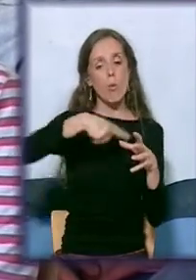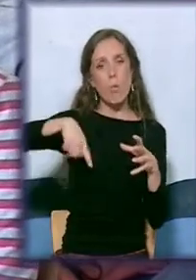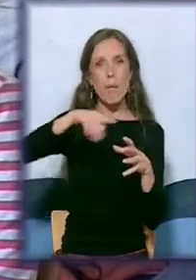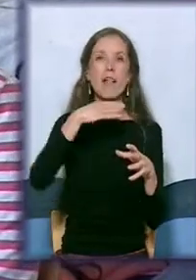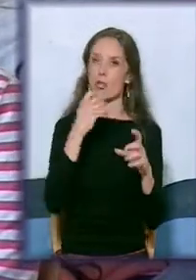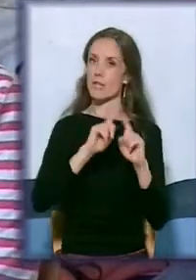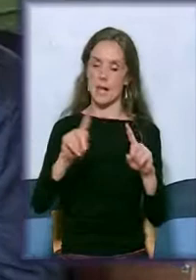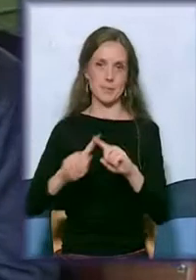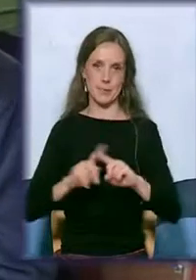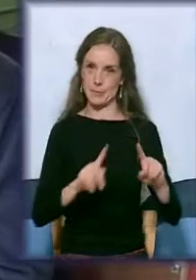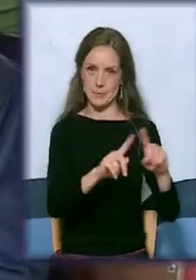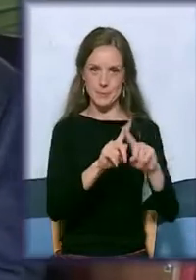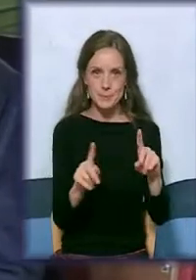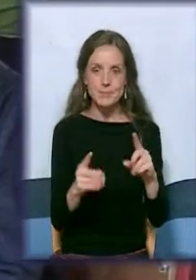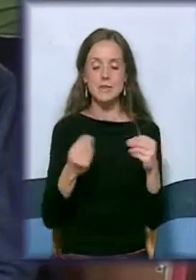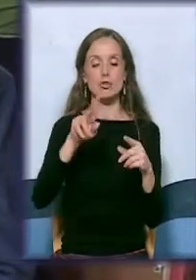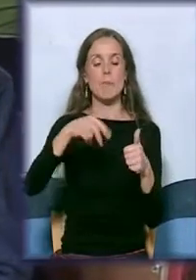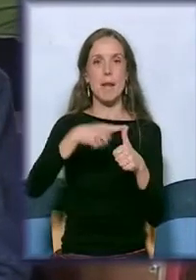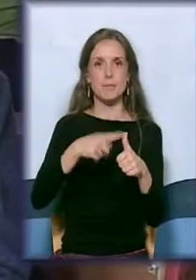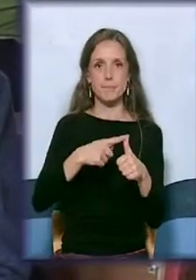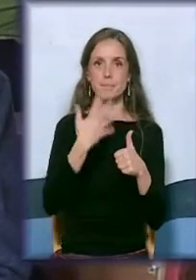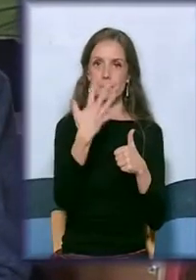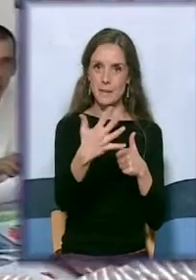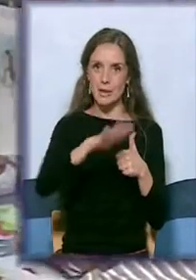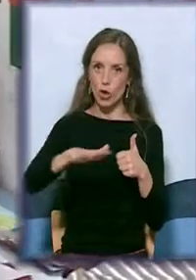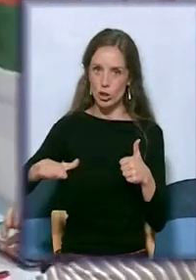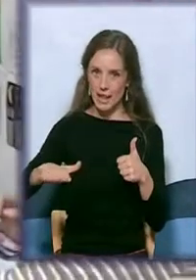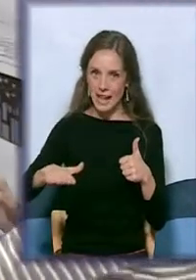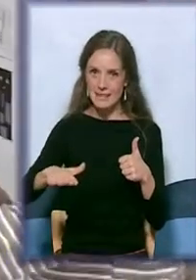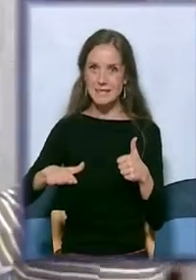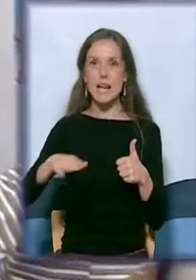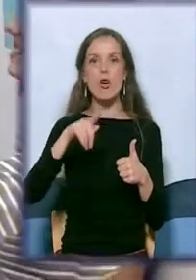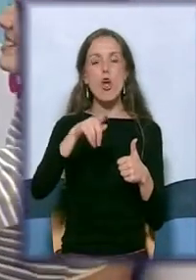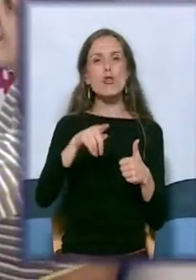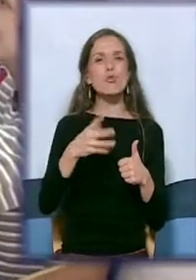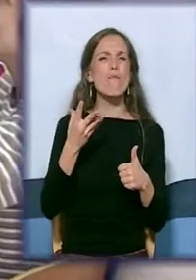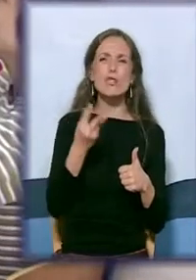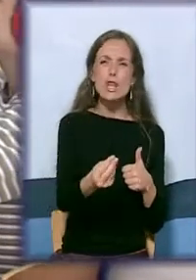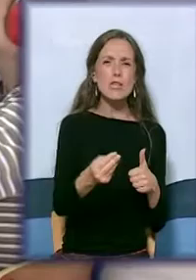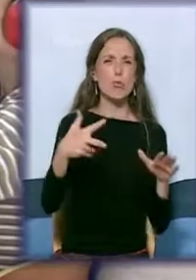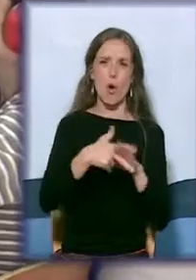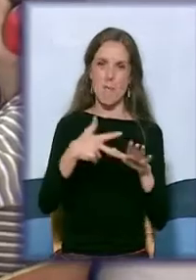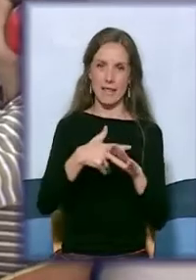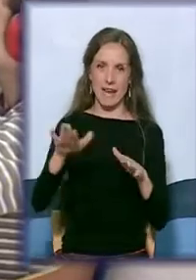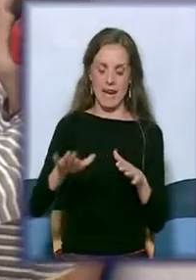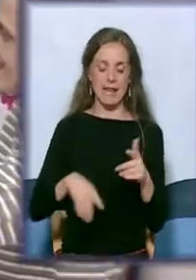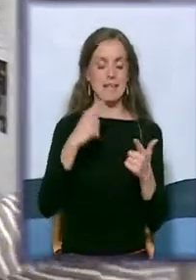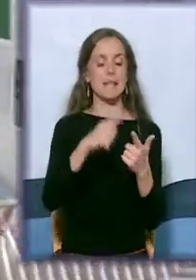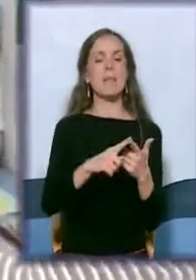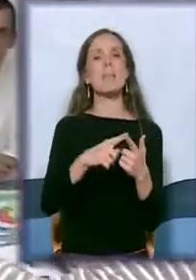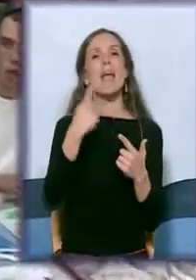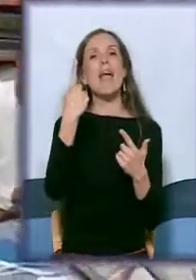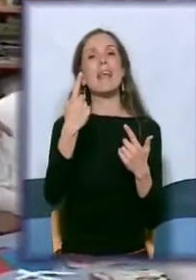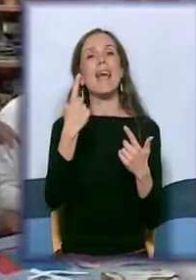izuzetno heterogena, zato što u njoj imamo 5 dece koje su razvrstane u kategoriju višestruko ometene dece, 1 korisnika koji je